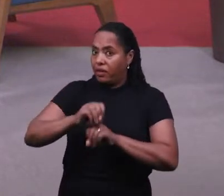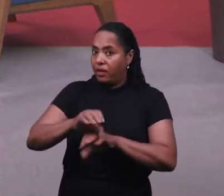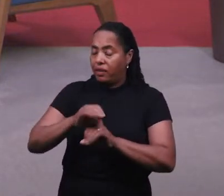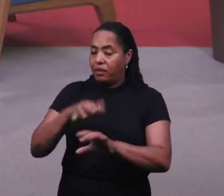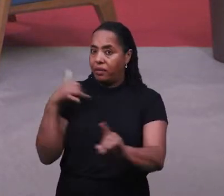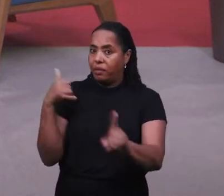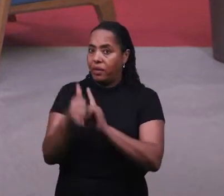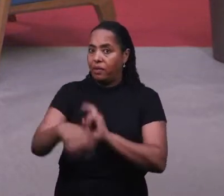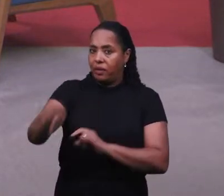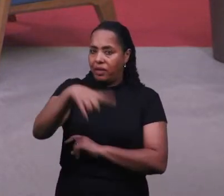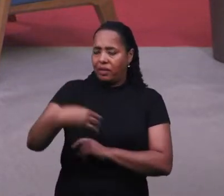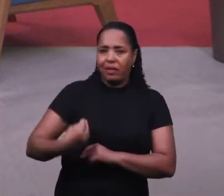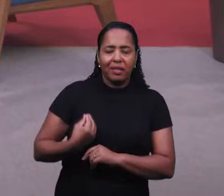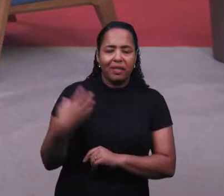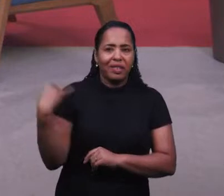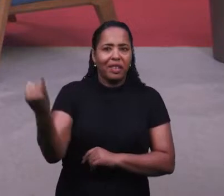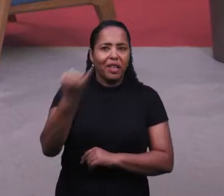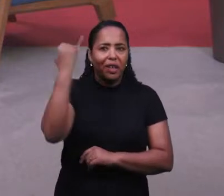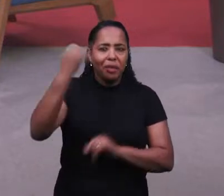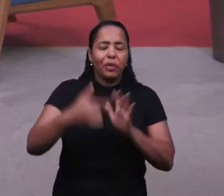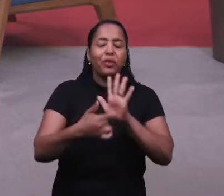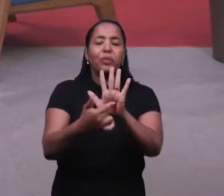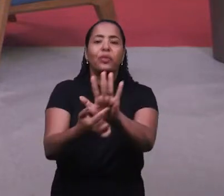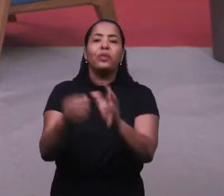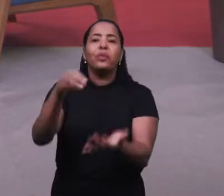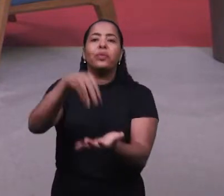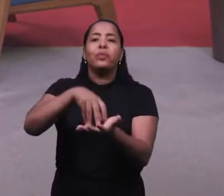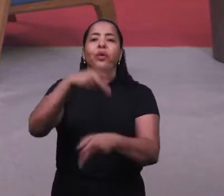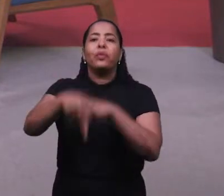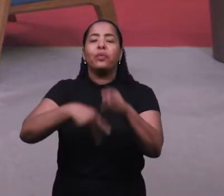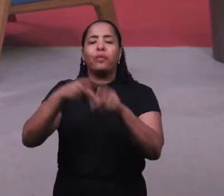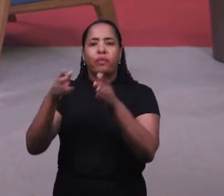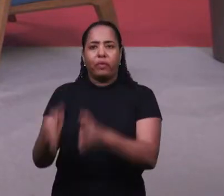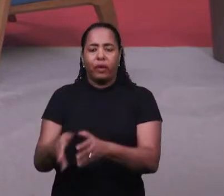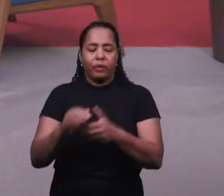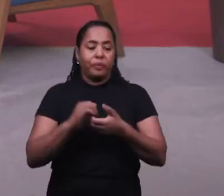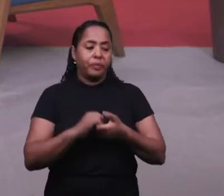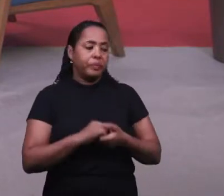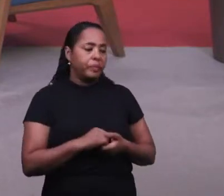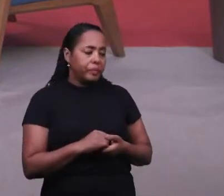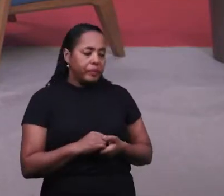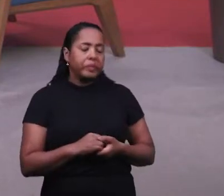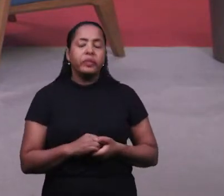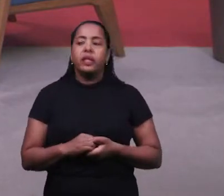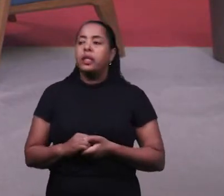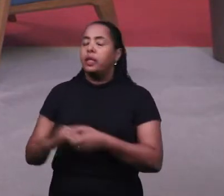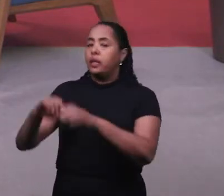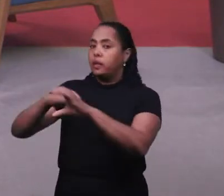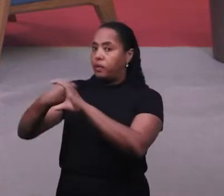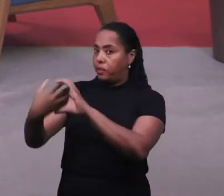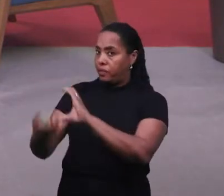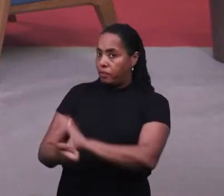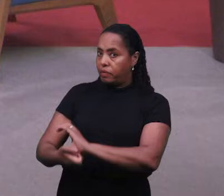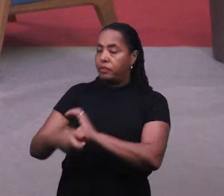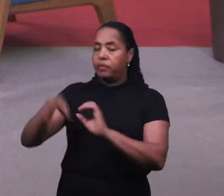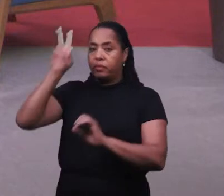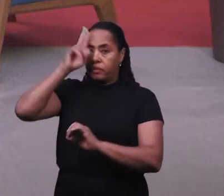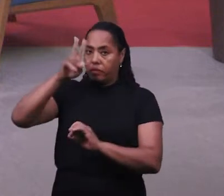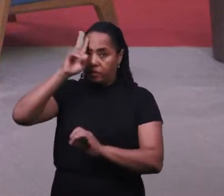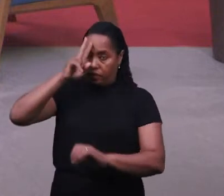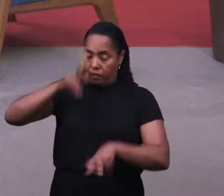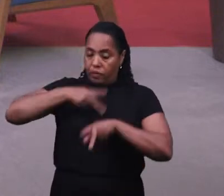l'intérieur, et comme une application prophétique pour nous, pour montrer l'importance cela au milieu de l'Église aujourd'hui. Dans l'aspect